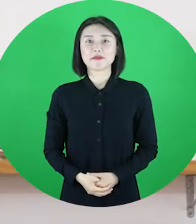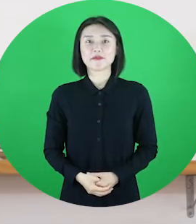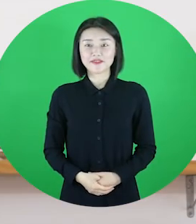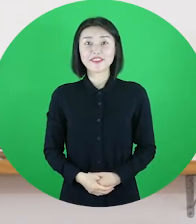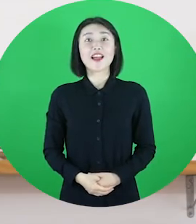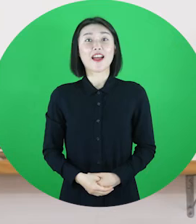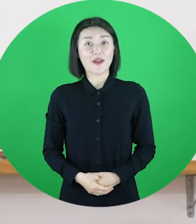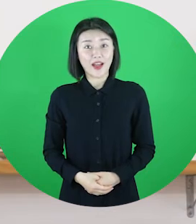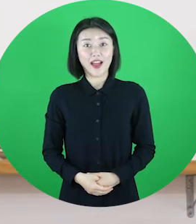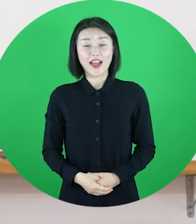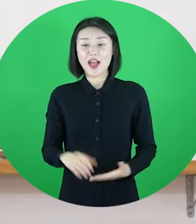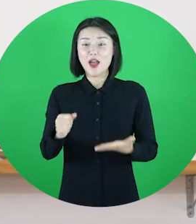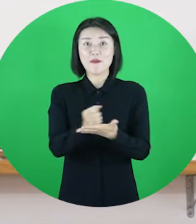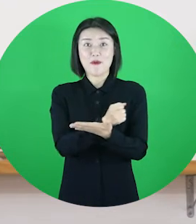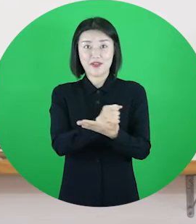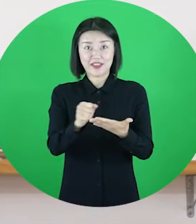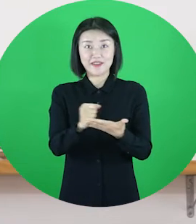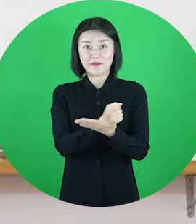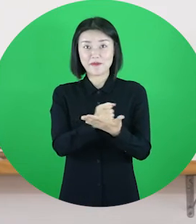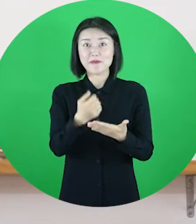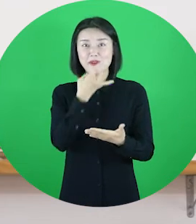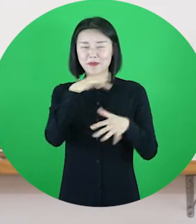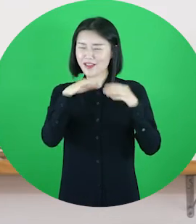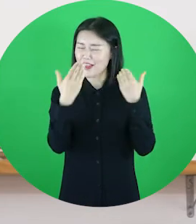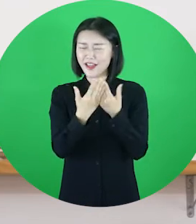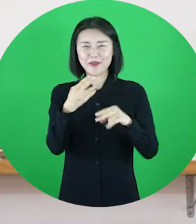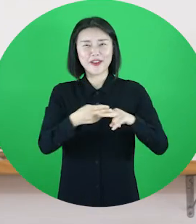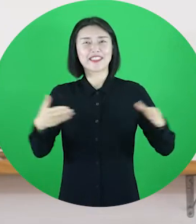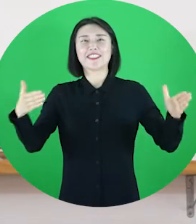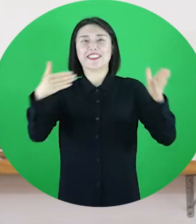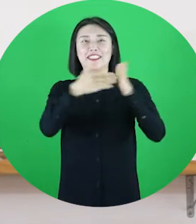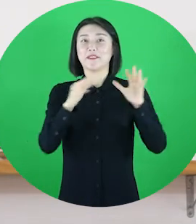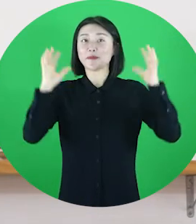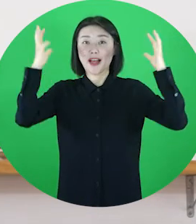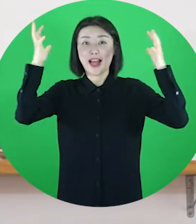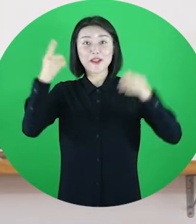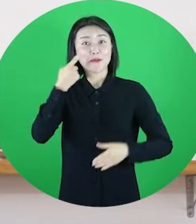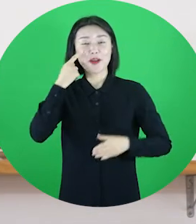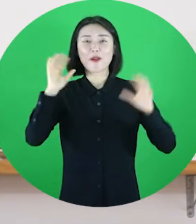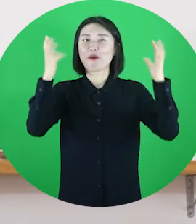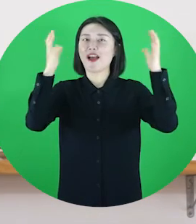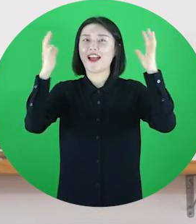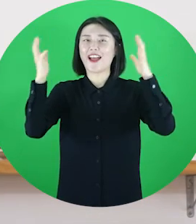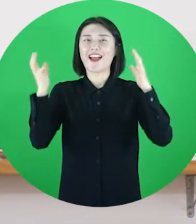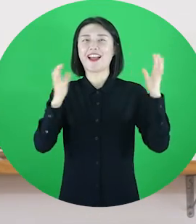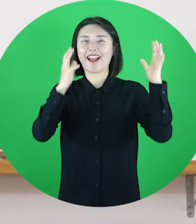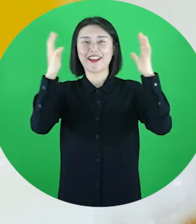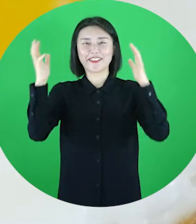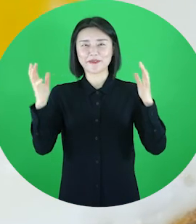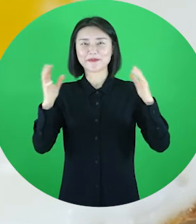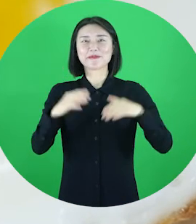자, 이렇게 볶음밥이 완성이 됐습니다. 우리 박수 한번 쳐볼까요? 와!